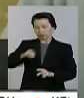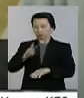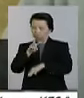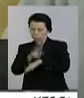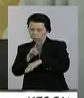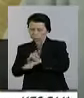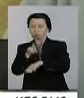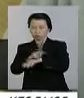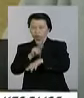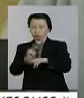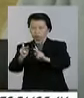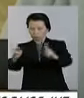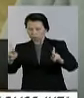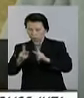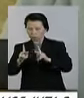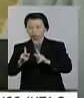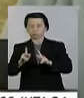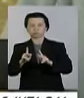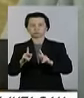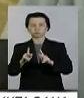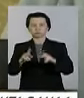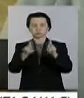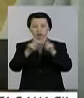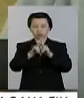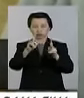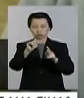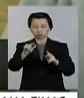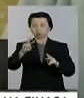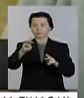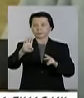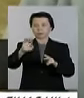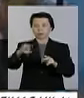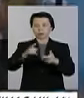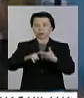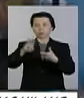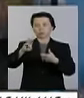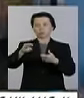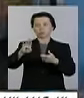secara berkala lah di kawasan seperti di Kampung Tanjung Merbau dan kawasan Carok Bemban.